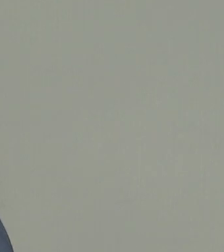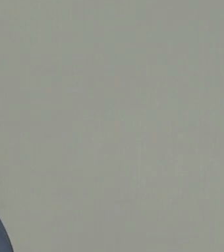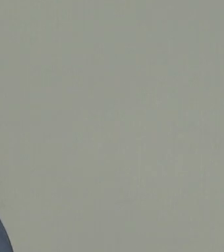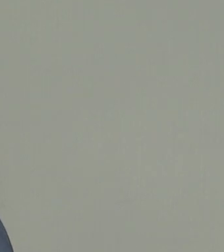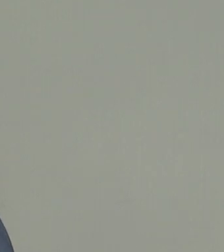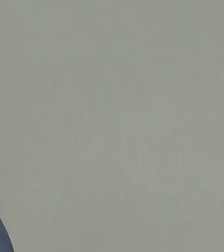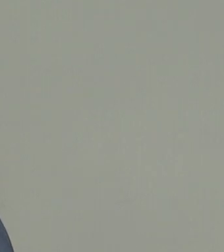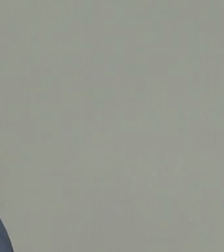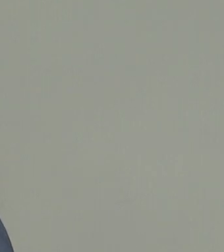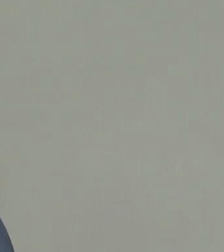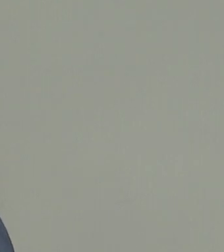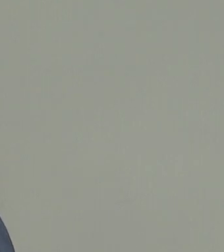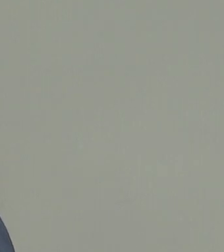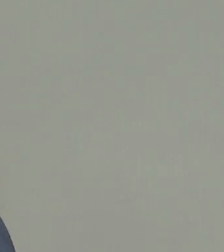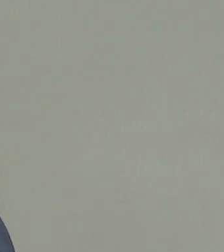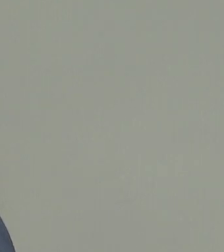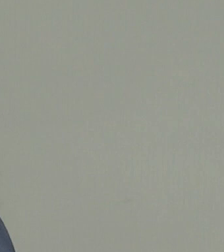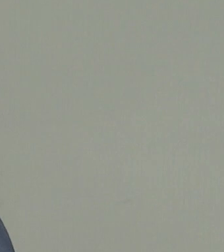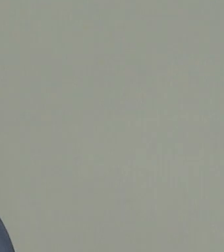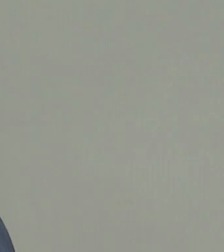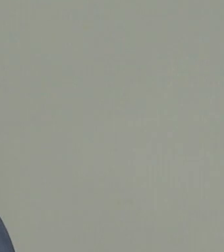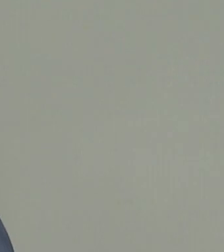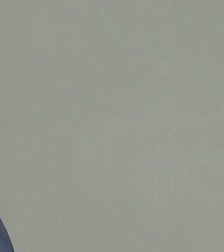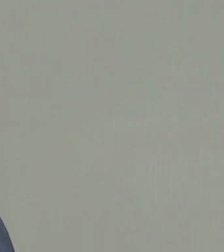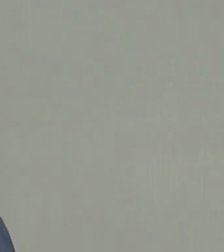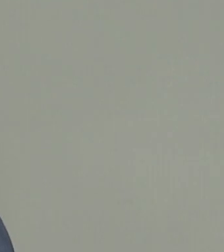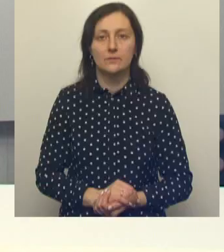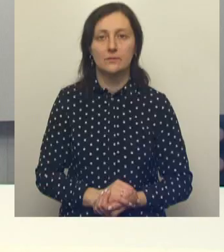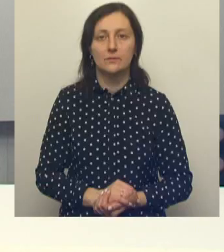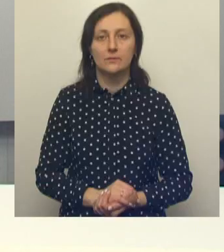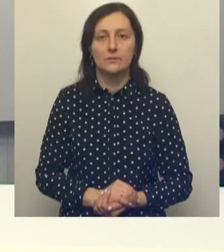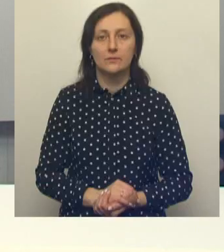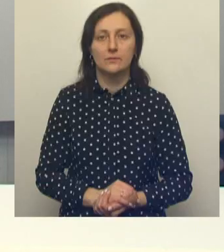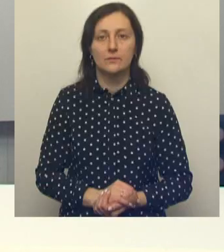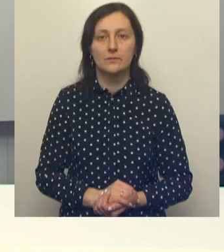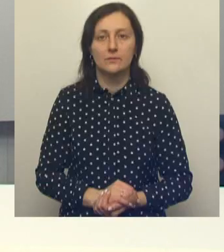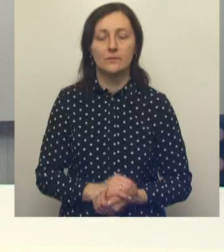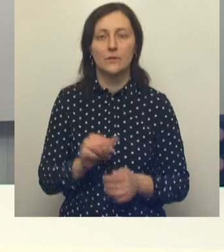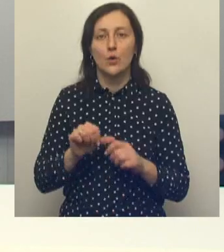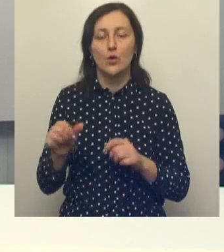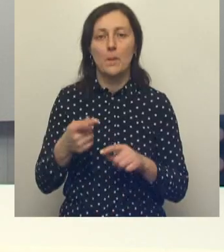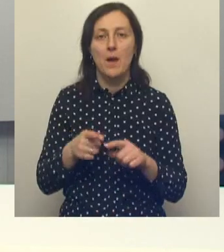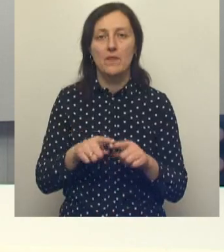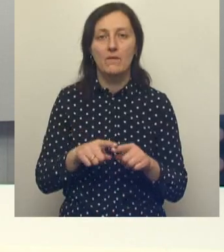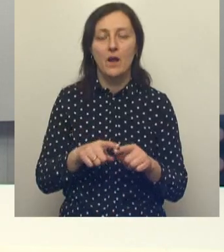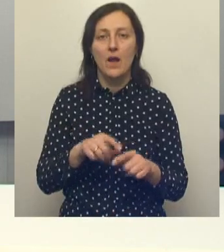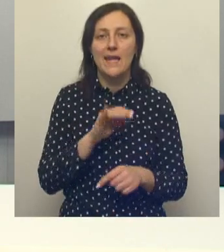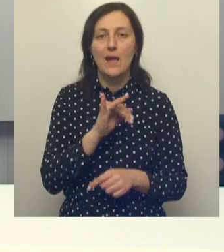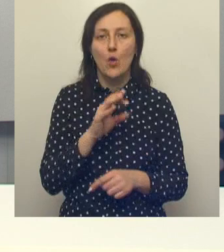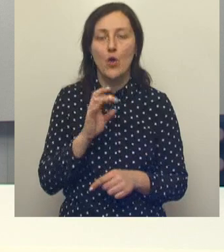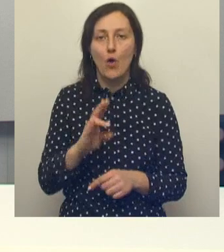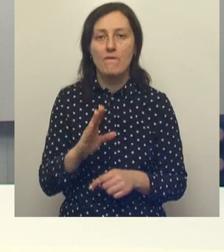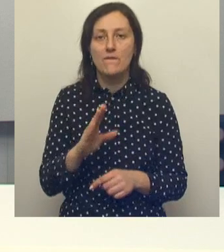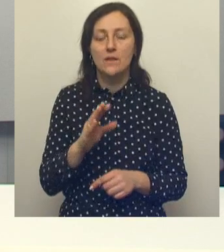в каждой поликлинике работают неотложные кабинеты с терапевтом, с неврологом, с окулистом. Кроме того, Андрей Конников опроверг